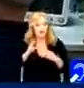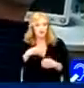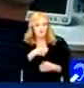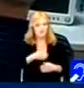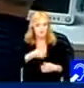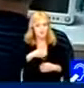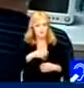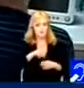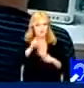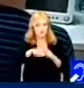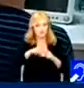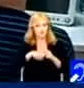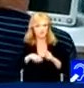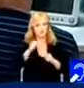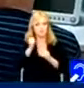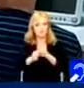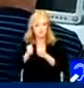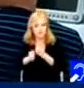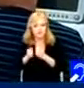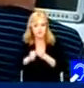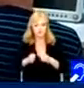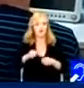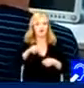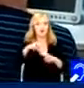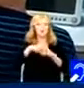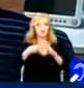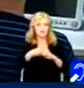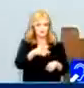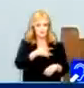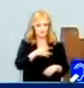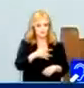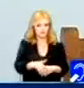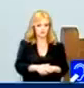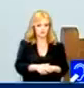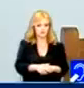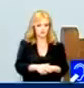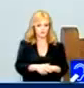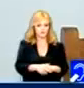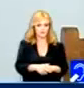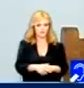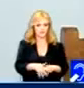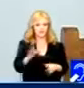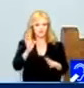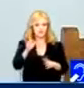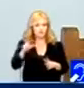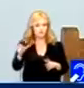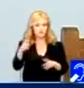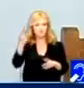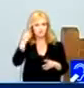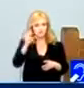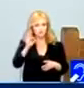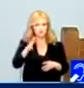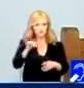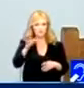verificarea periodică a stării de sănătate, mai ales în cazul problemelor cardiovasculare. Fie că viața mai zbucimată ziua de astăzi